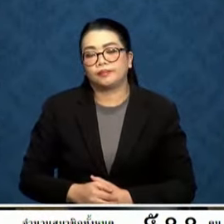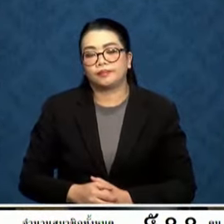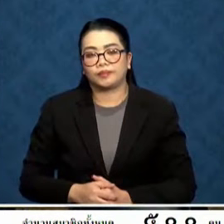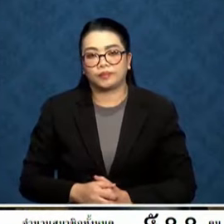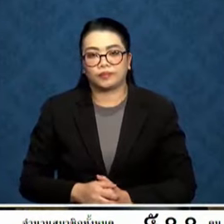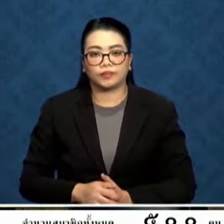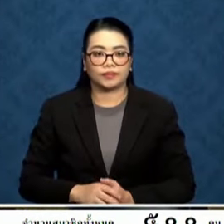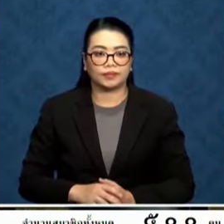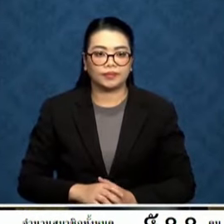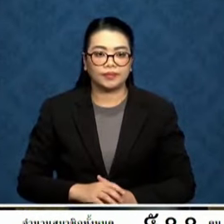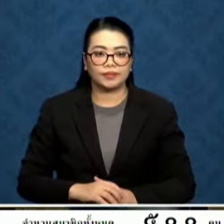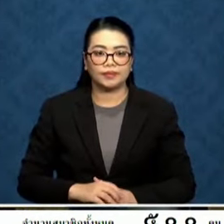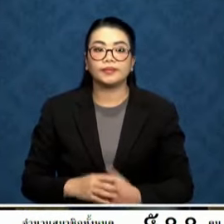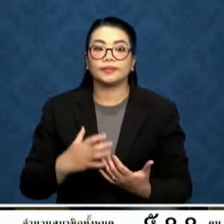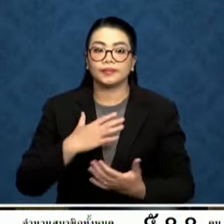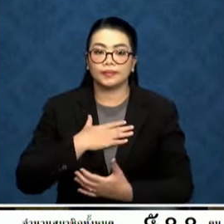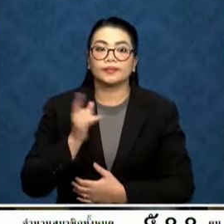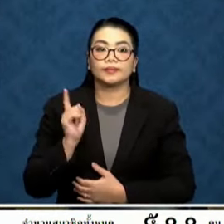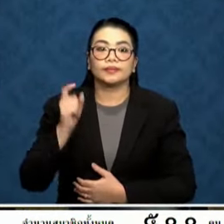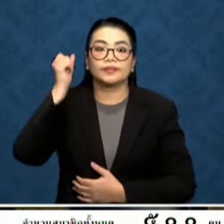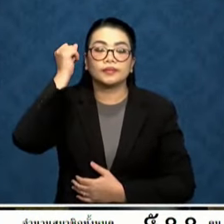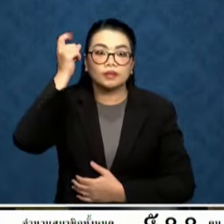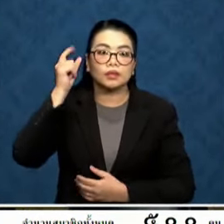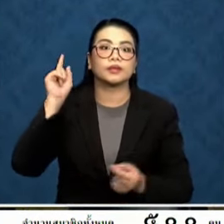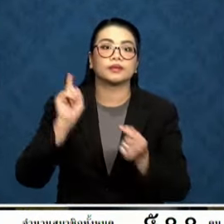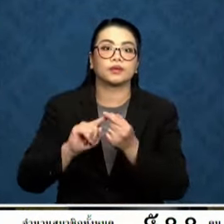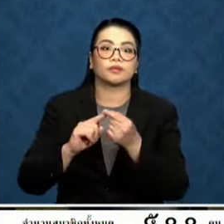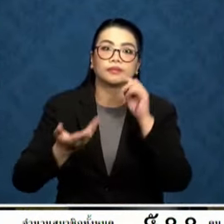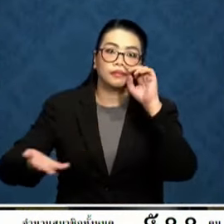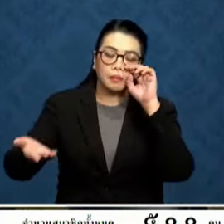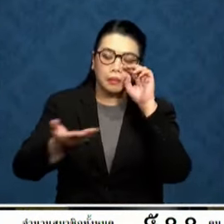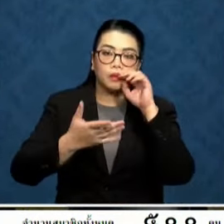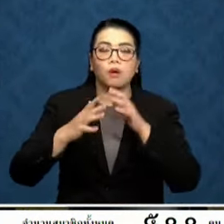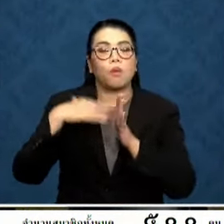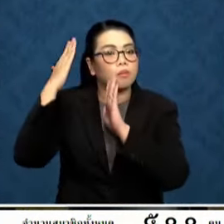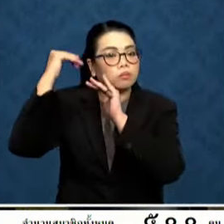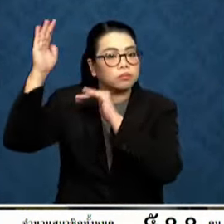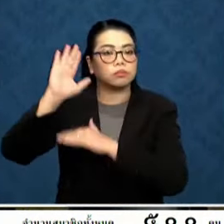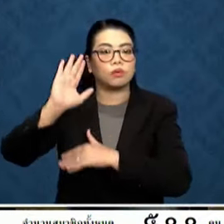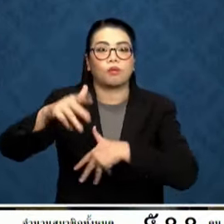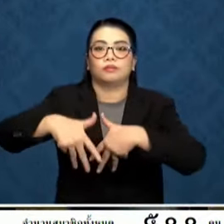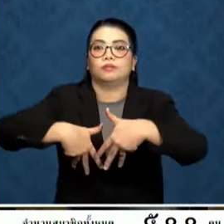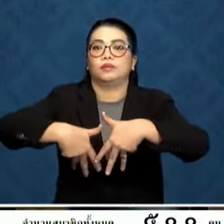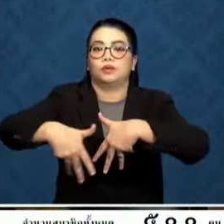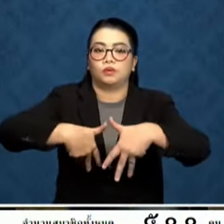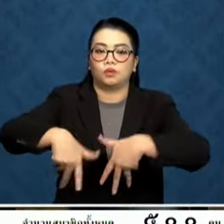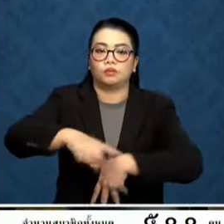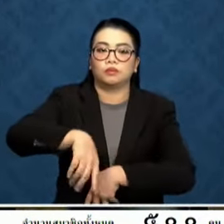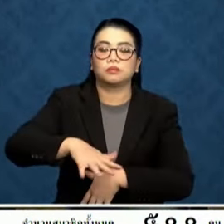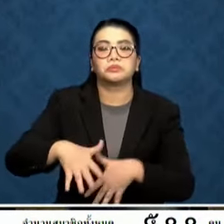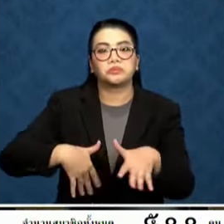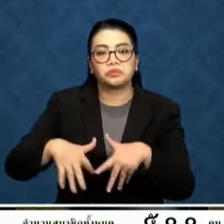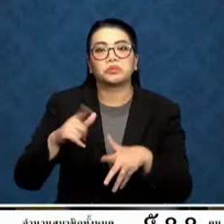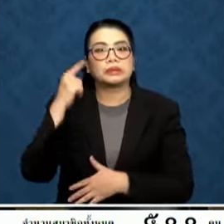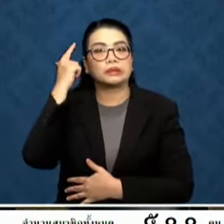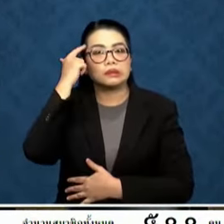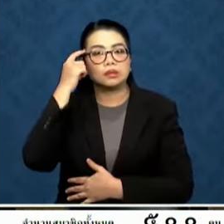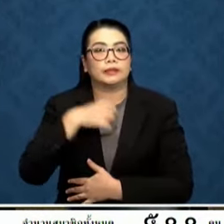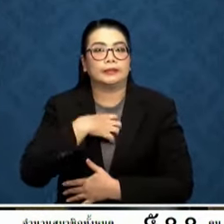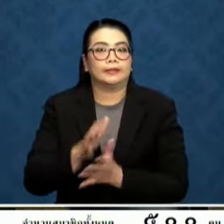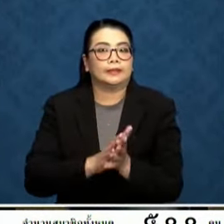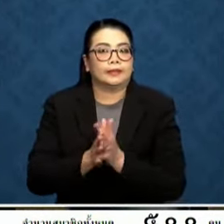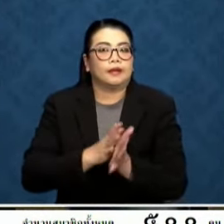สอยอันนี้เราก็ต้องเข้าใจความหวังและความจำเป็นของพี่น้องประชา